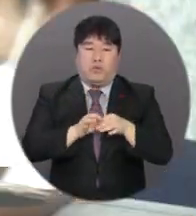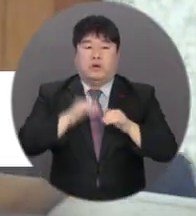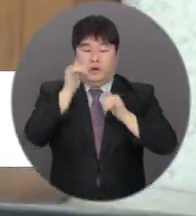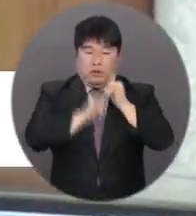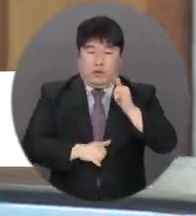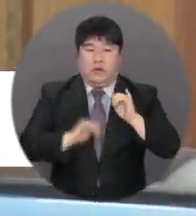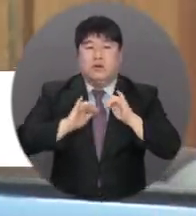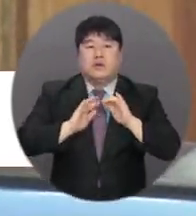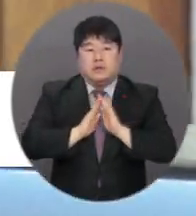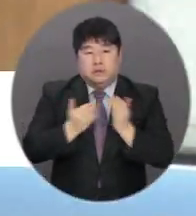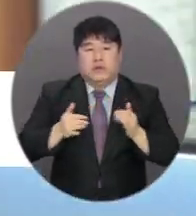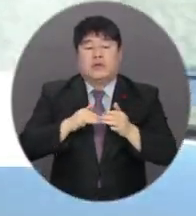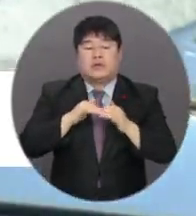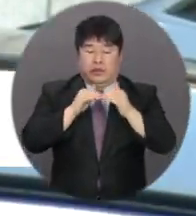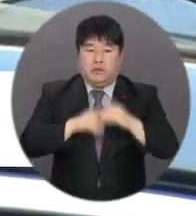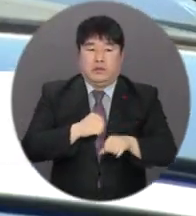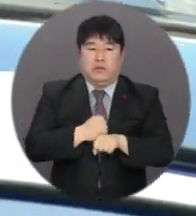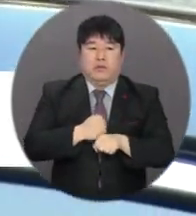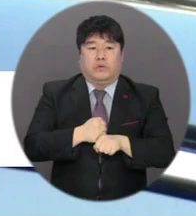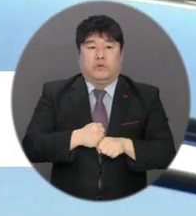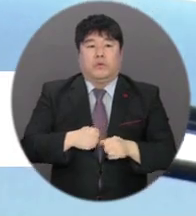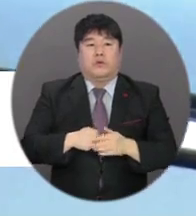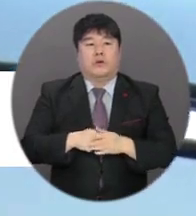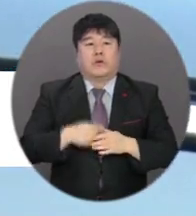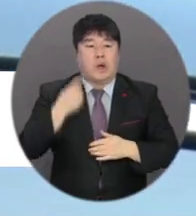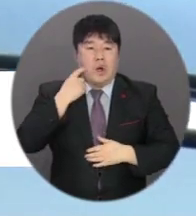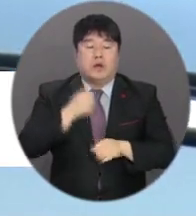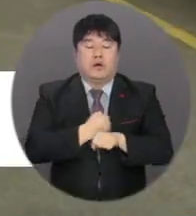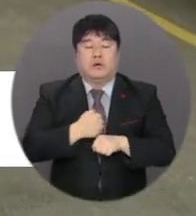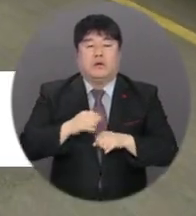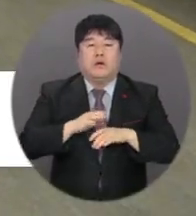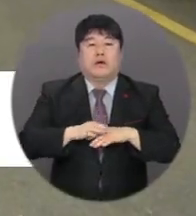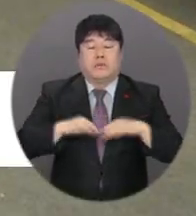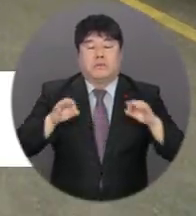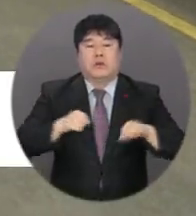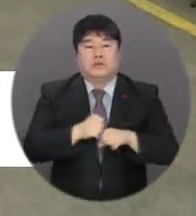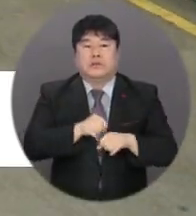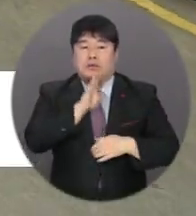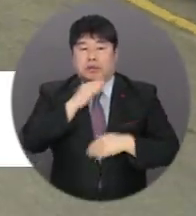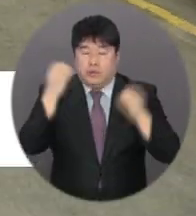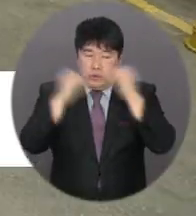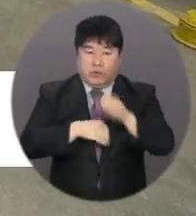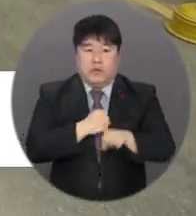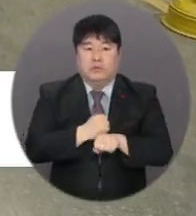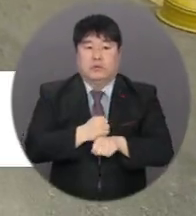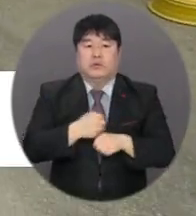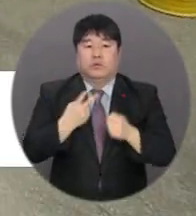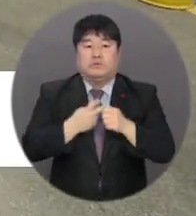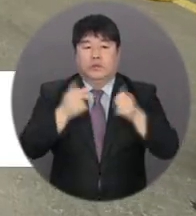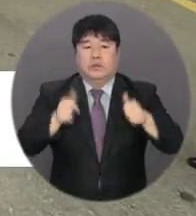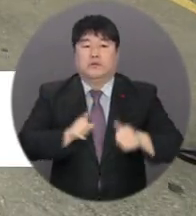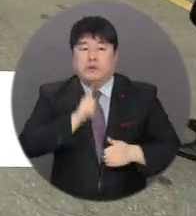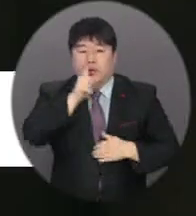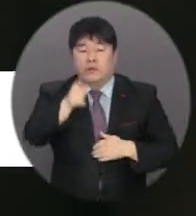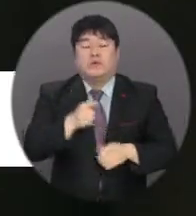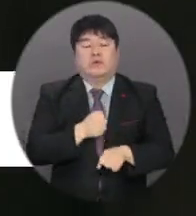내용은 허위 사실이 아니라고 판단한 것은 사실을 오인한 것이라며 항소 이유를 밝혔습니다.